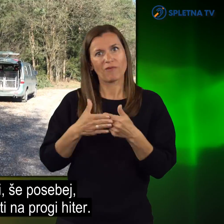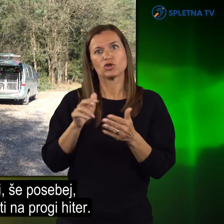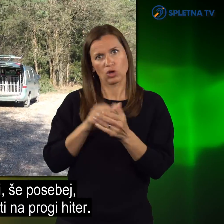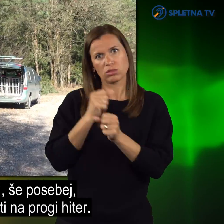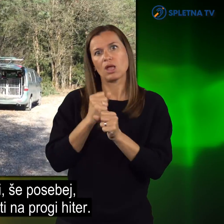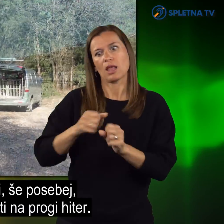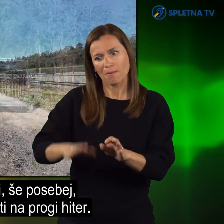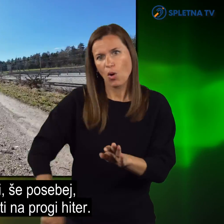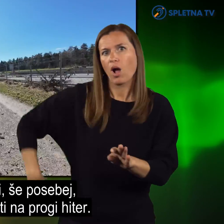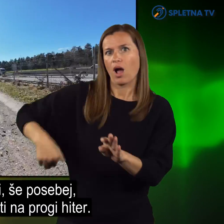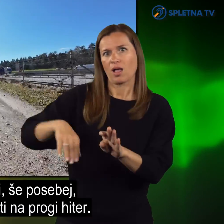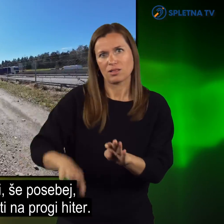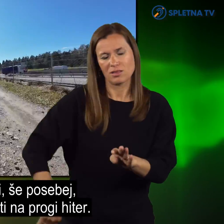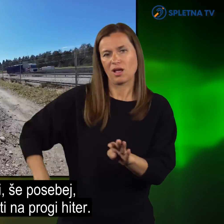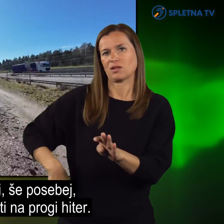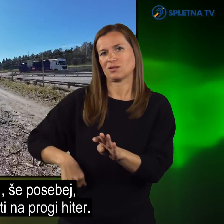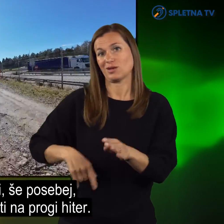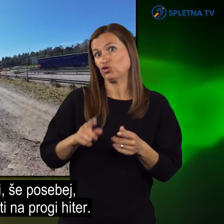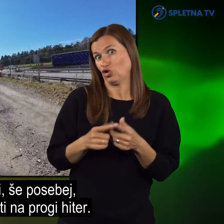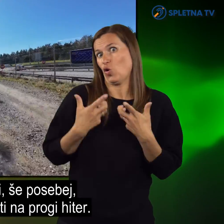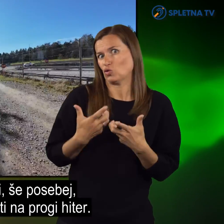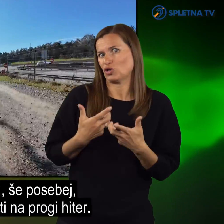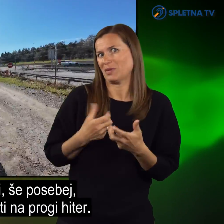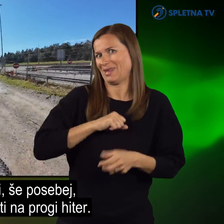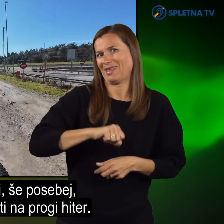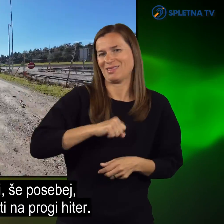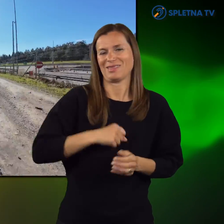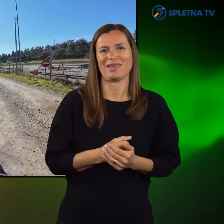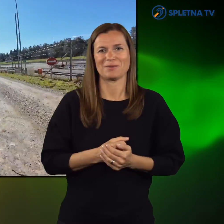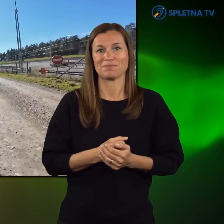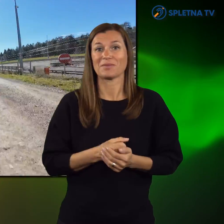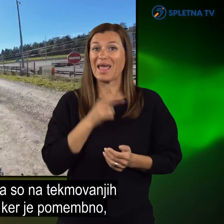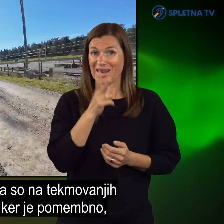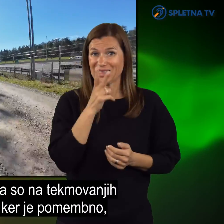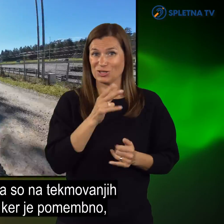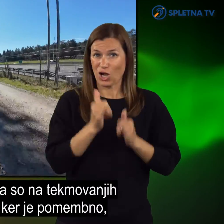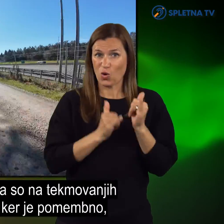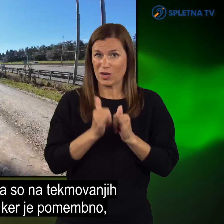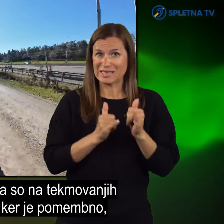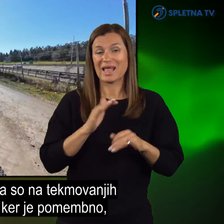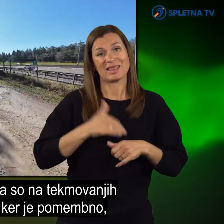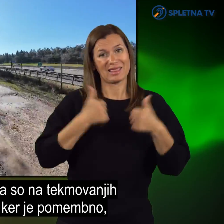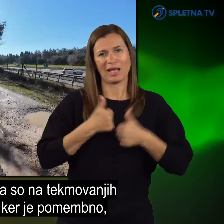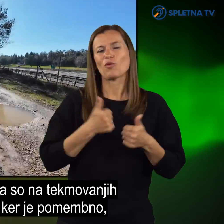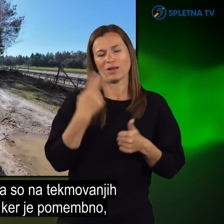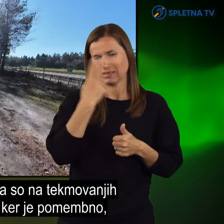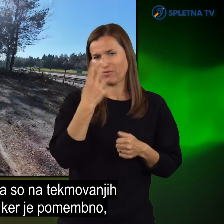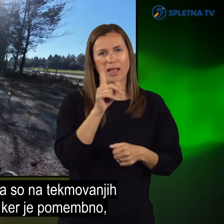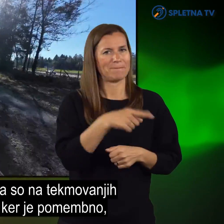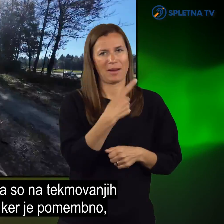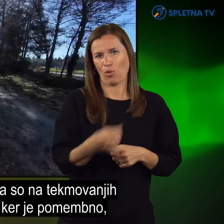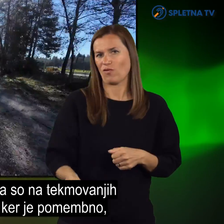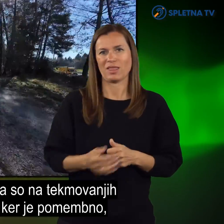zadevo poganjati, sploh če hočeš biti pač na progi hiter. Električna kolesa so na tekmovanjih